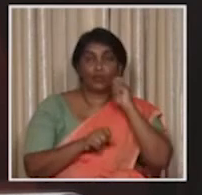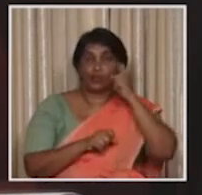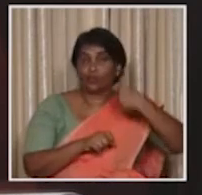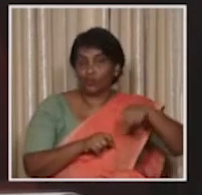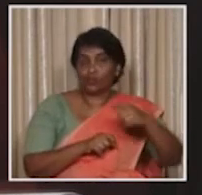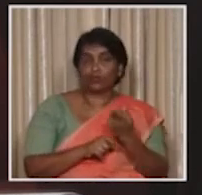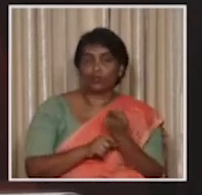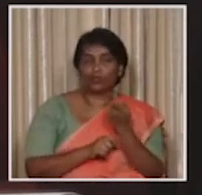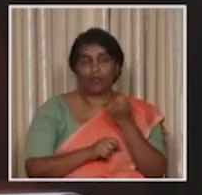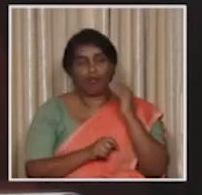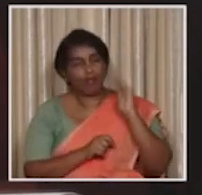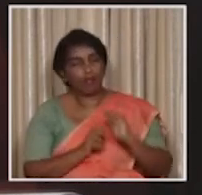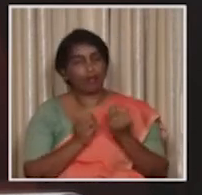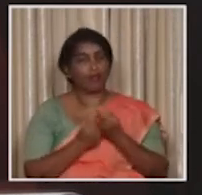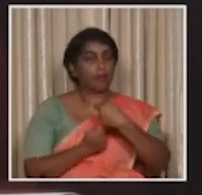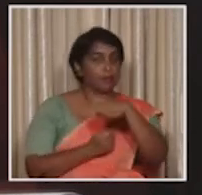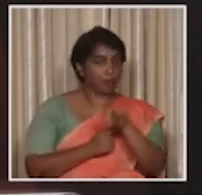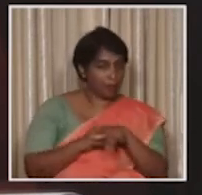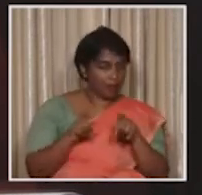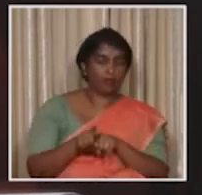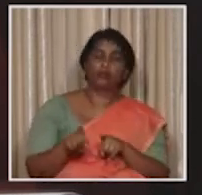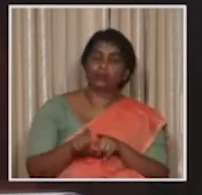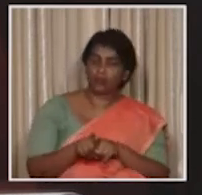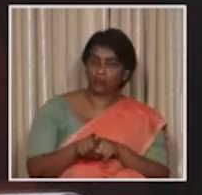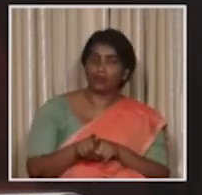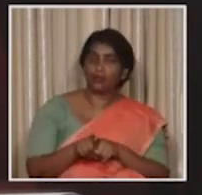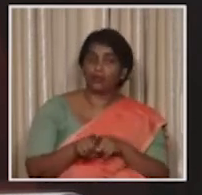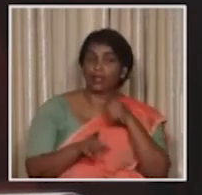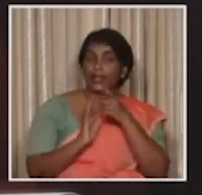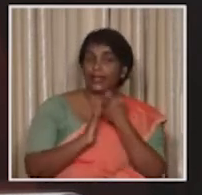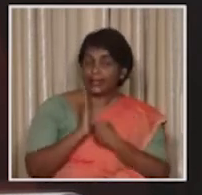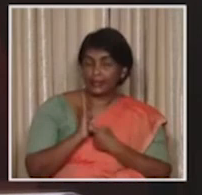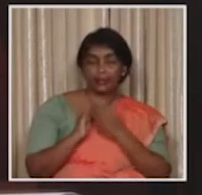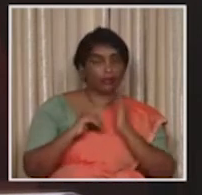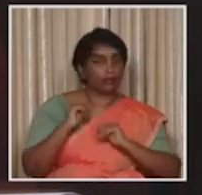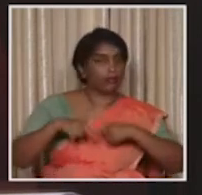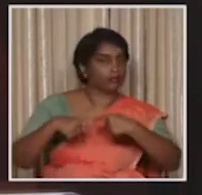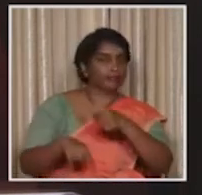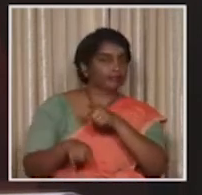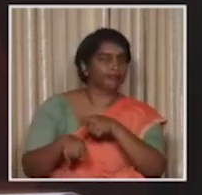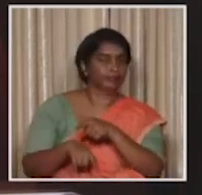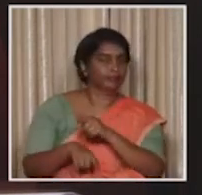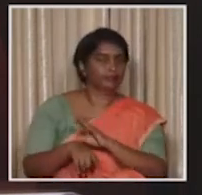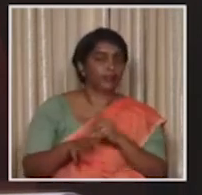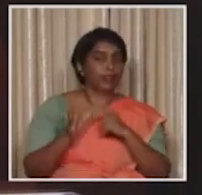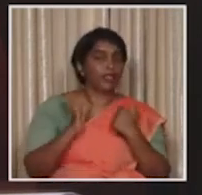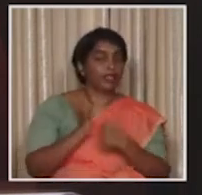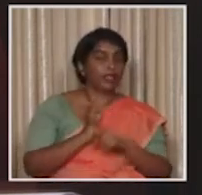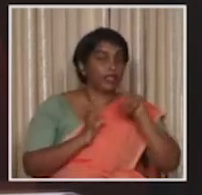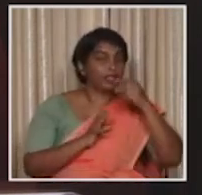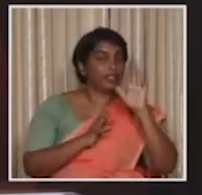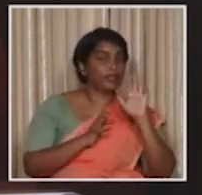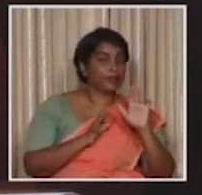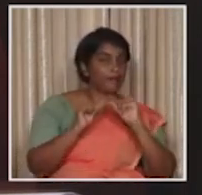පාරිභෝගිකයාට දරාගත හැකි මිලකට ලබා ගැනීම උදෙසා ඒ නීතිය ක්‍රියාත්මක කරනවා වෙනුවට පනතේ